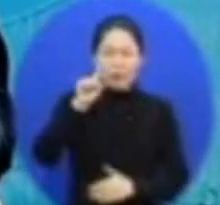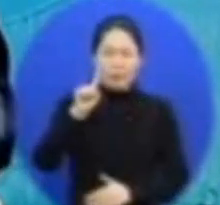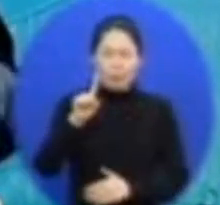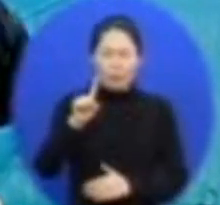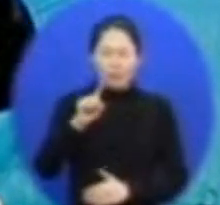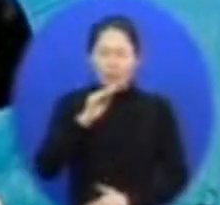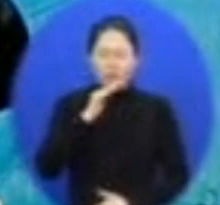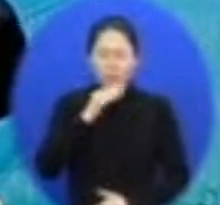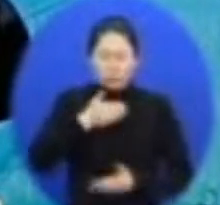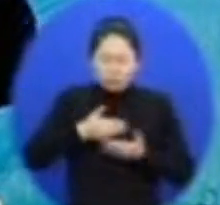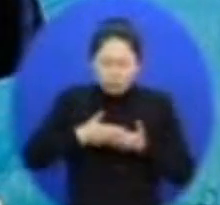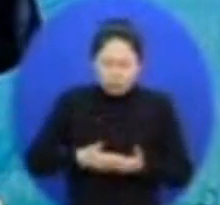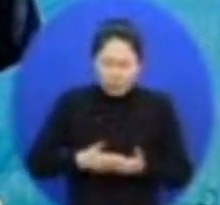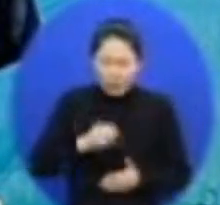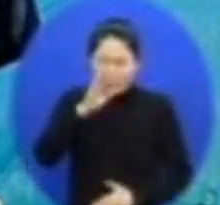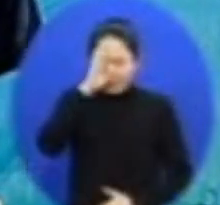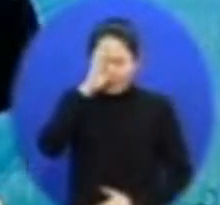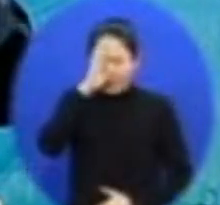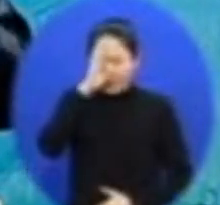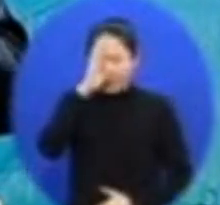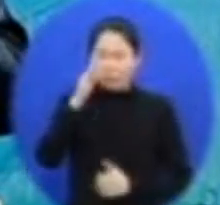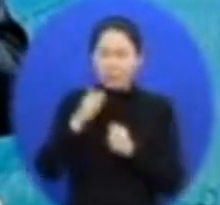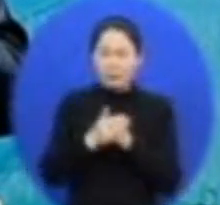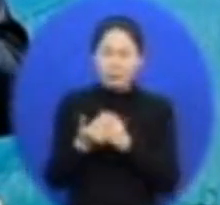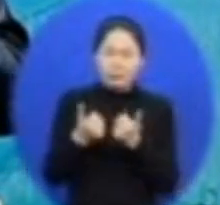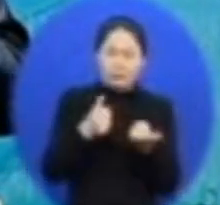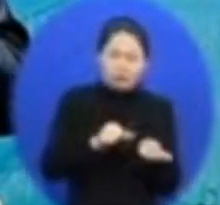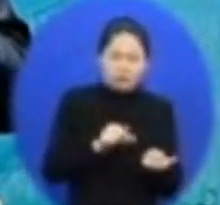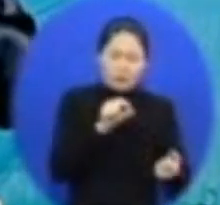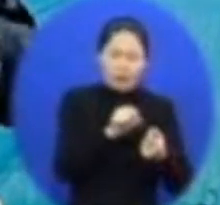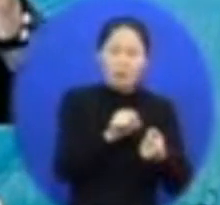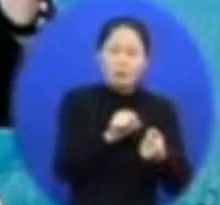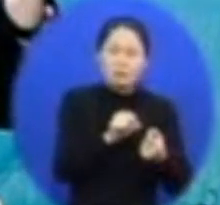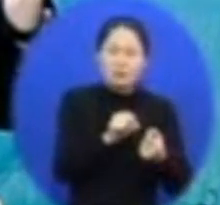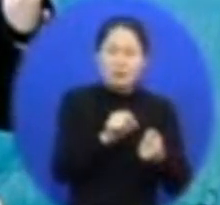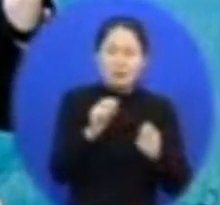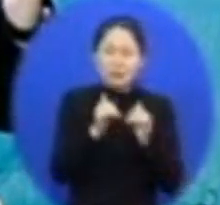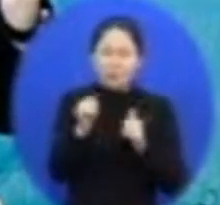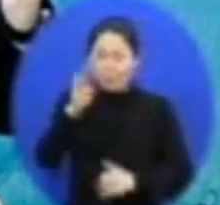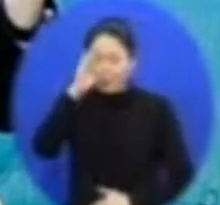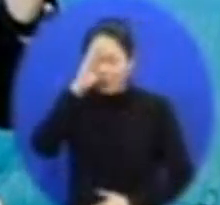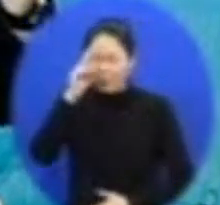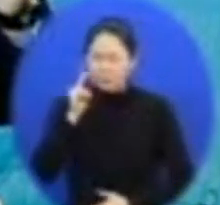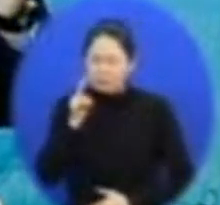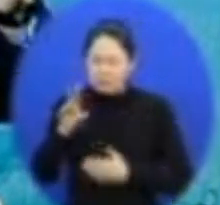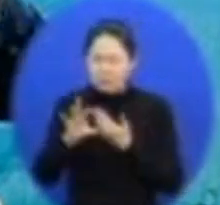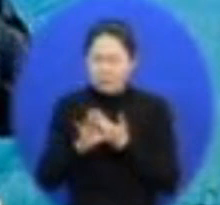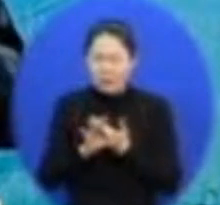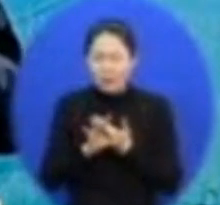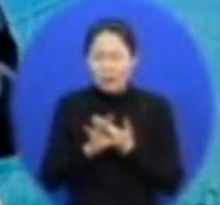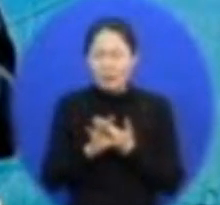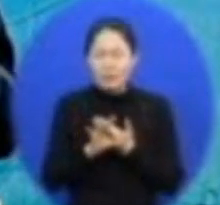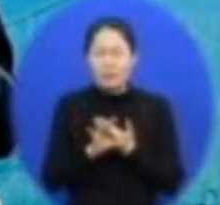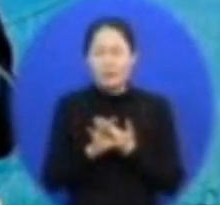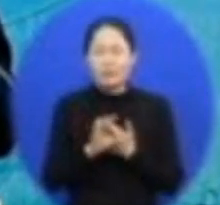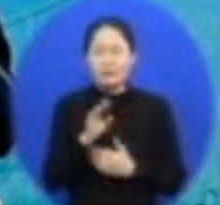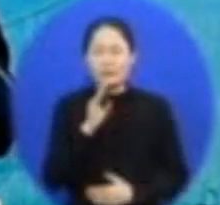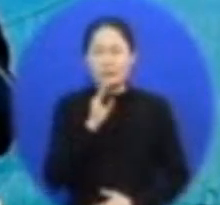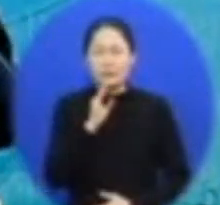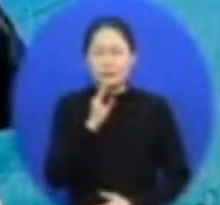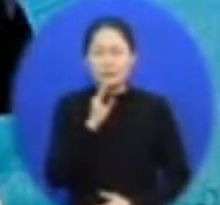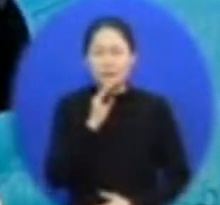사람이 죽음이 다가오면 두려움이 오지요 마귀가 마틴 루터의 병상에 들어왔어요